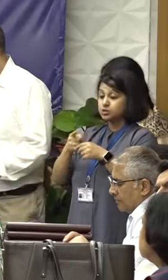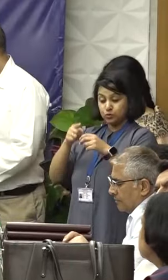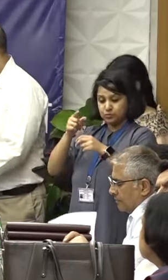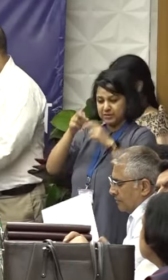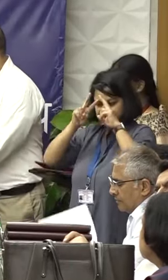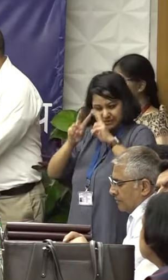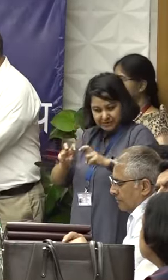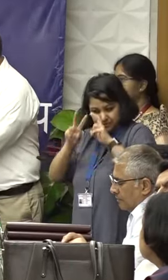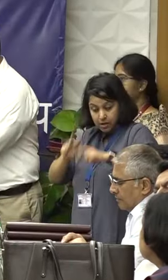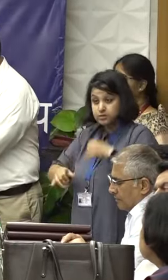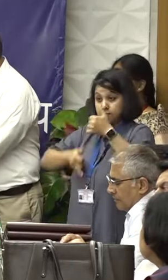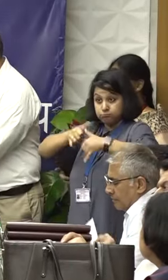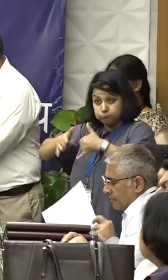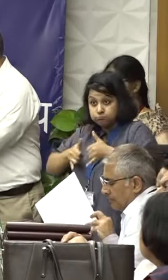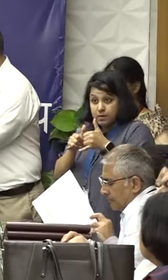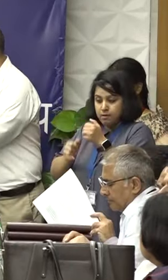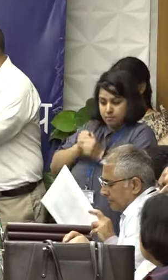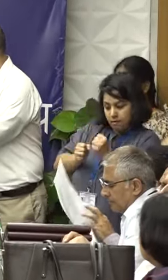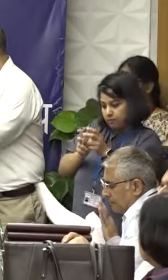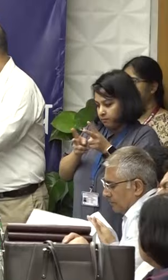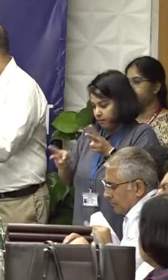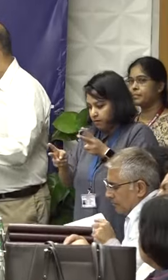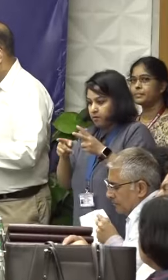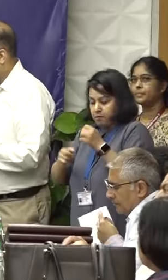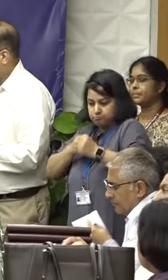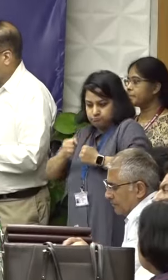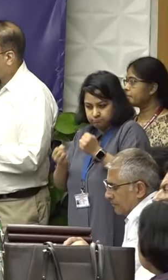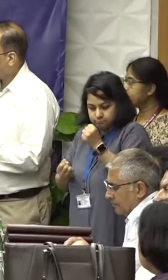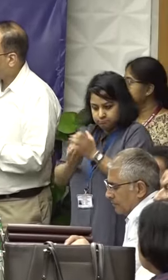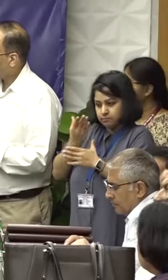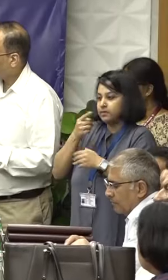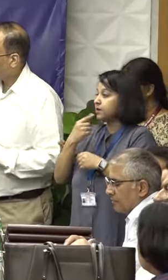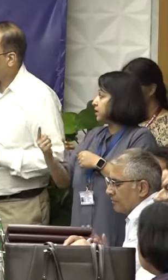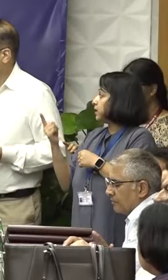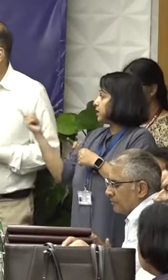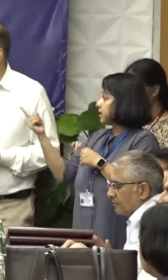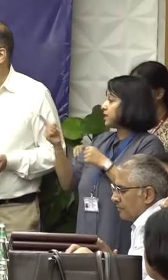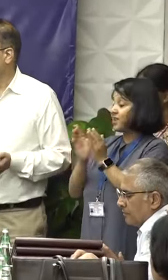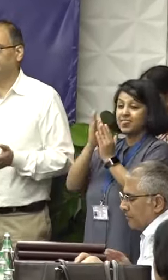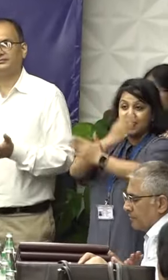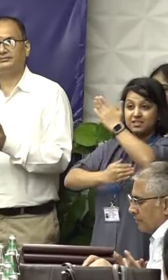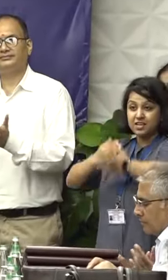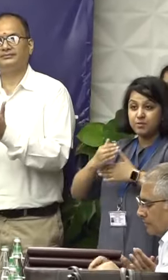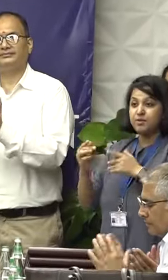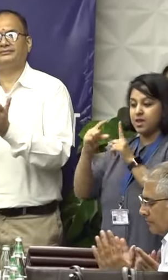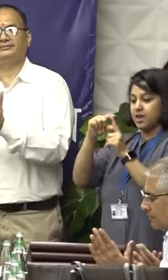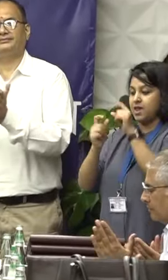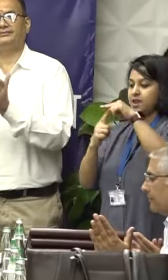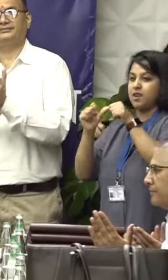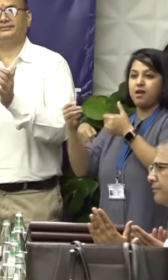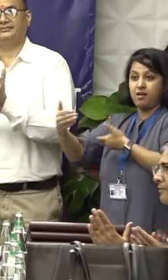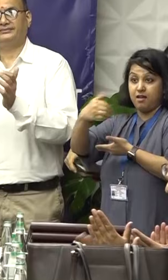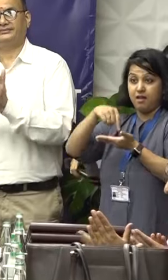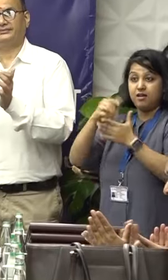करने और उन खेलों को विकसित करने के लिए ब्लिंक फाउंडेशन के साथ बहु दिव्यांगता और विशिष्ट अधिगम की दिव्यांगताओं पर डेटा साझा करें